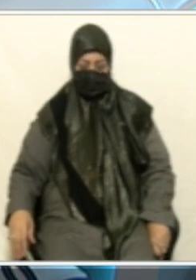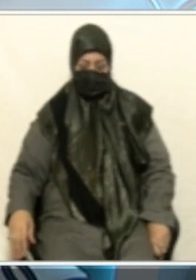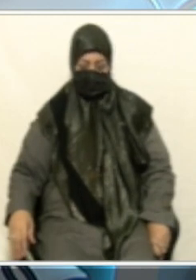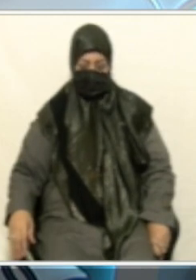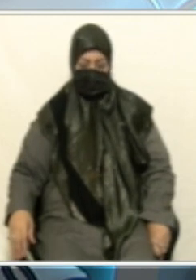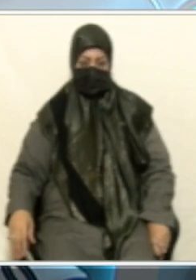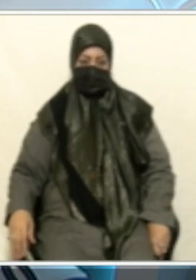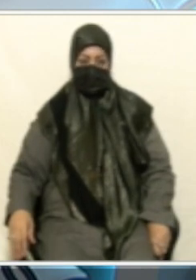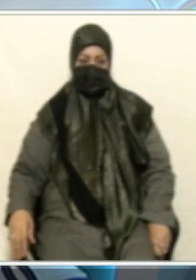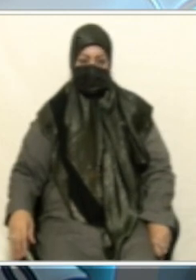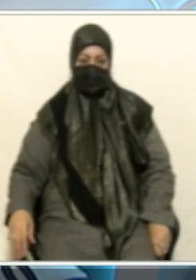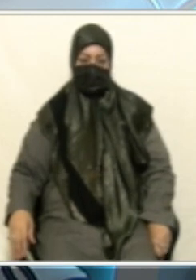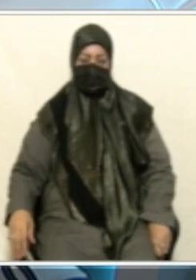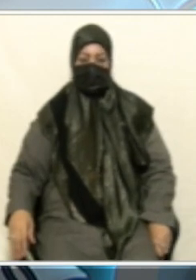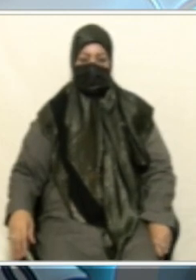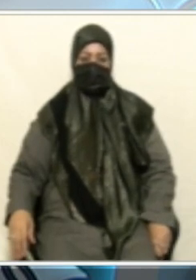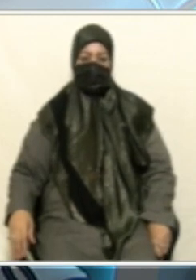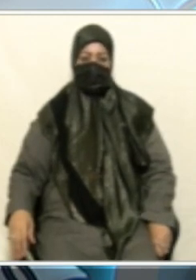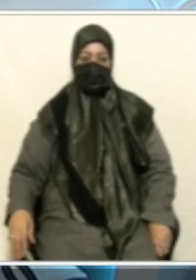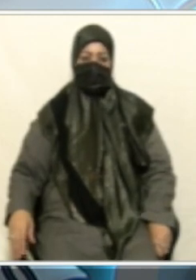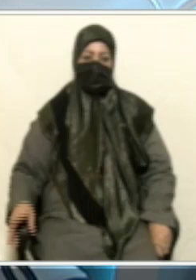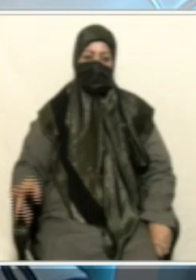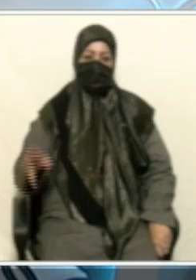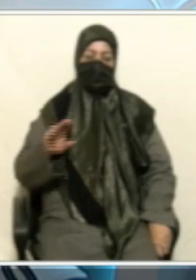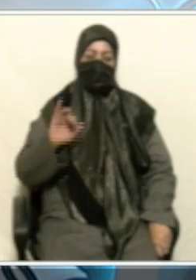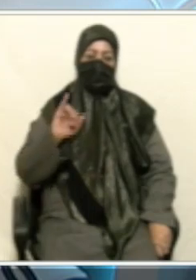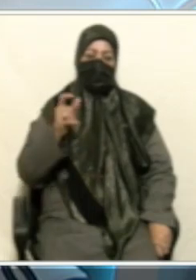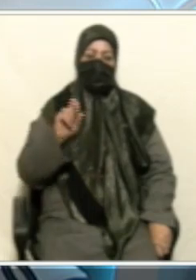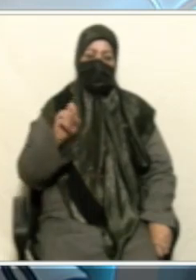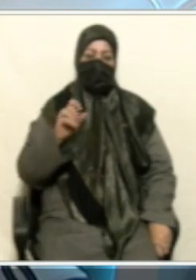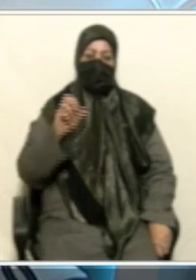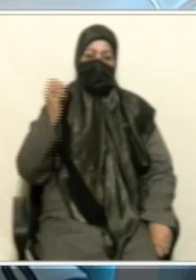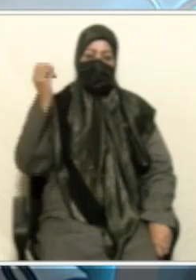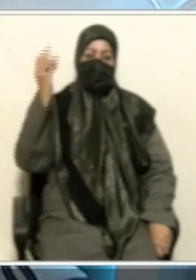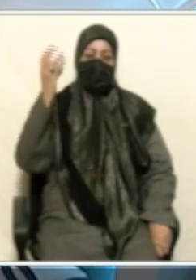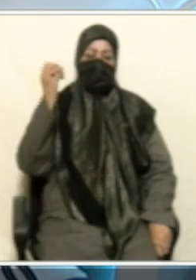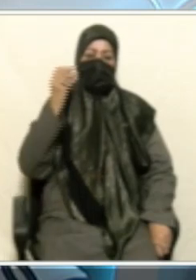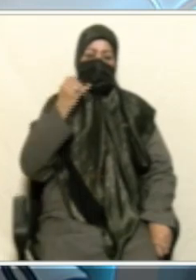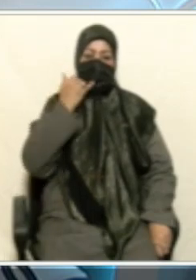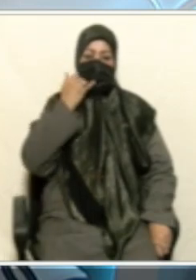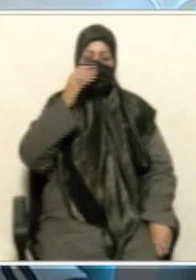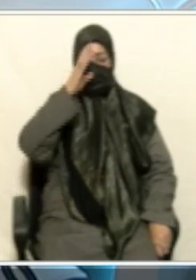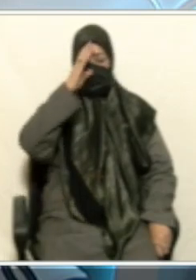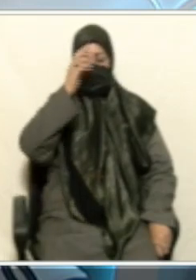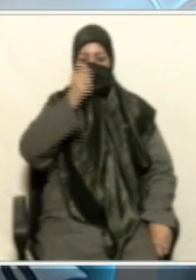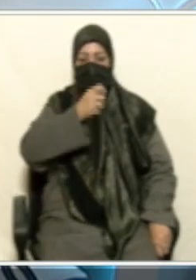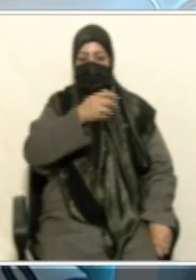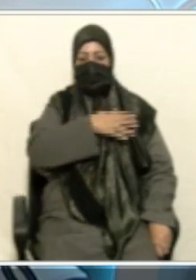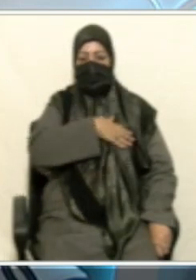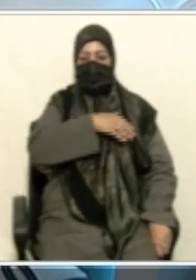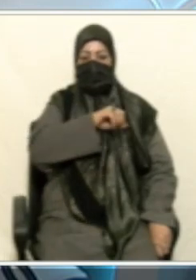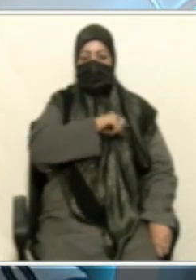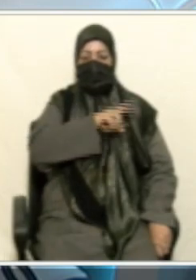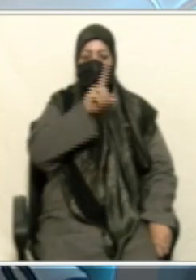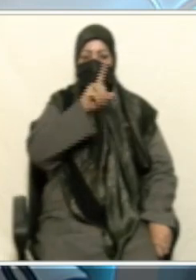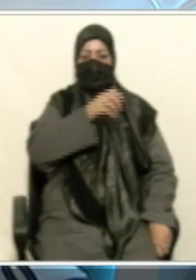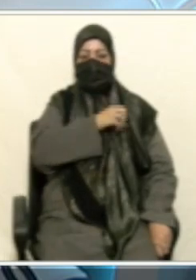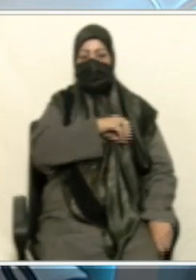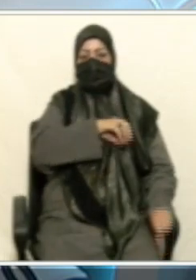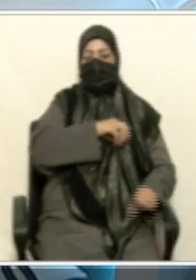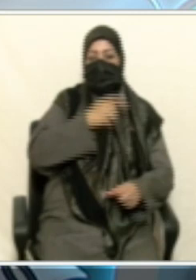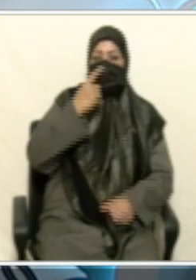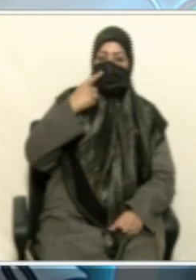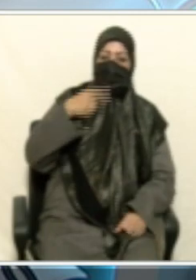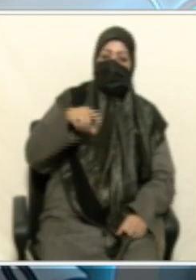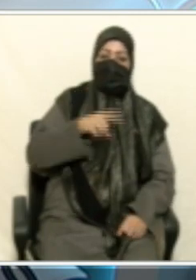الاخ يوسف من بنغازي. السلام عليكم ورحمة الله شيخ. وعليكم السلام ورحمة الله وبركاته. بارك الله فيكم واصطفى الله ان ينصر